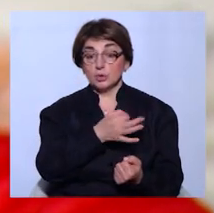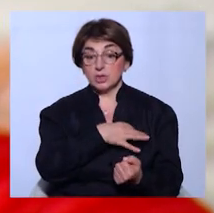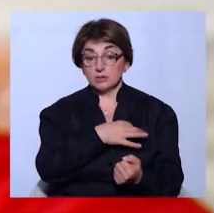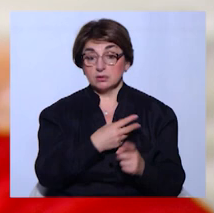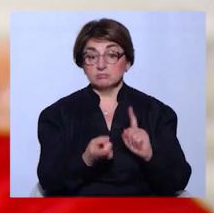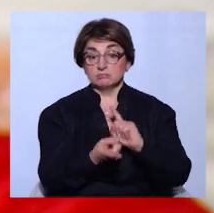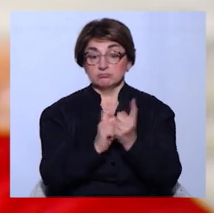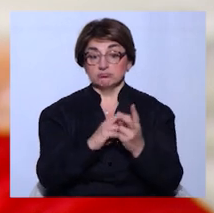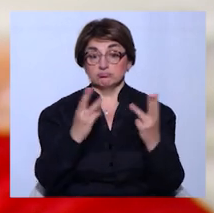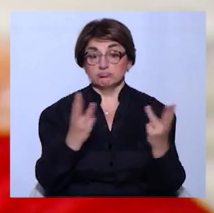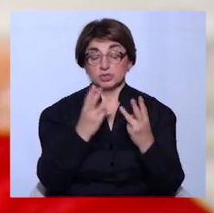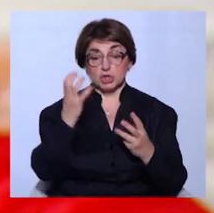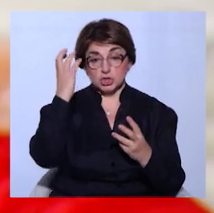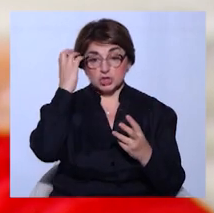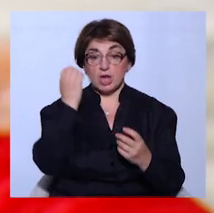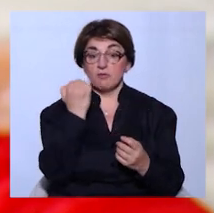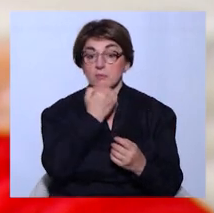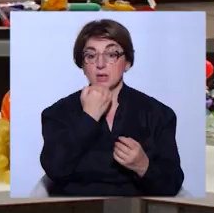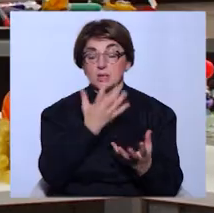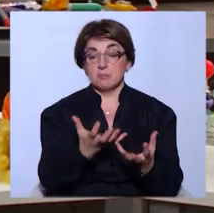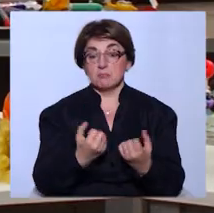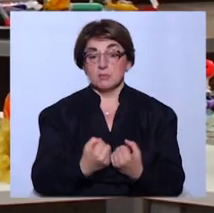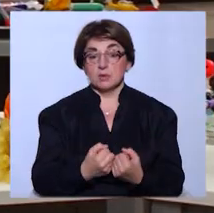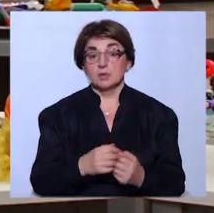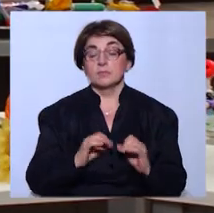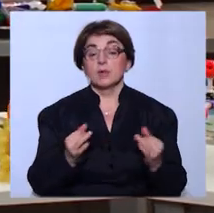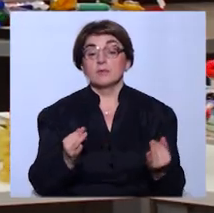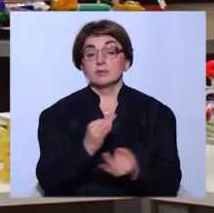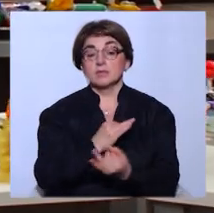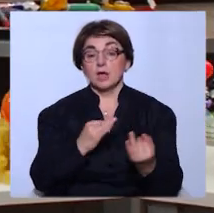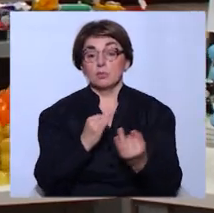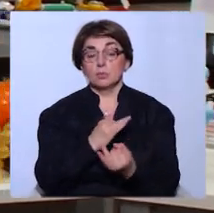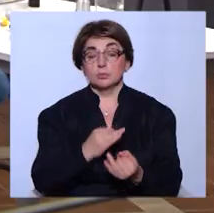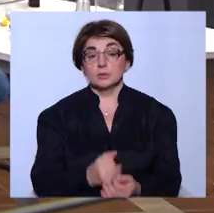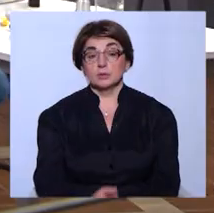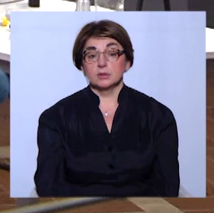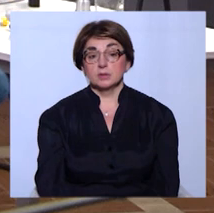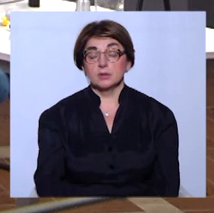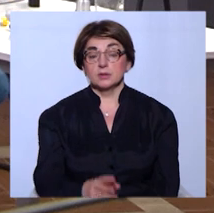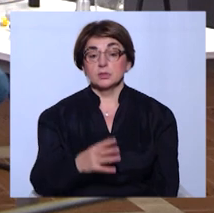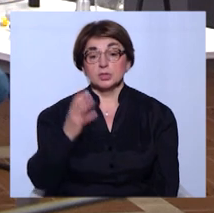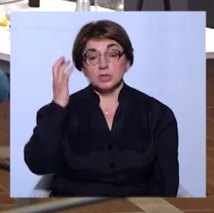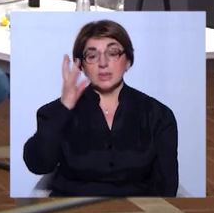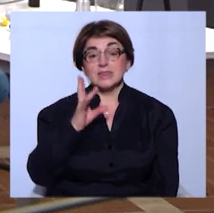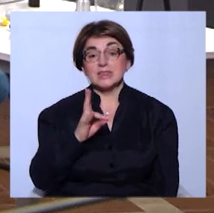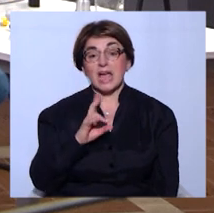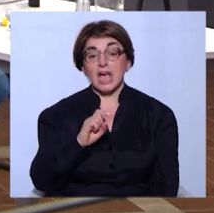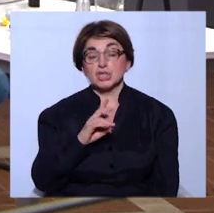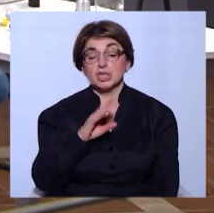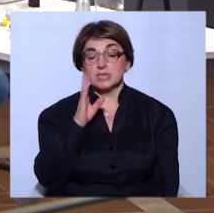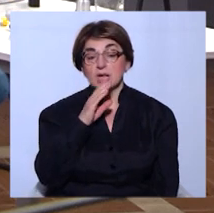საუბრობდი ნახშირწყალბადებზე. და გავაკეთოთ